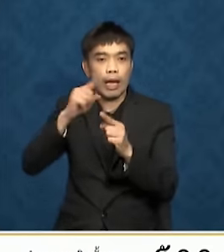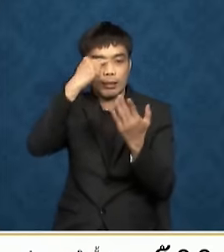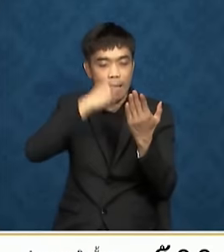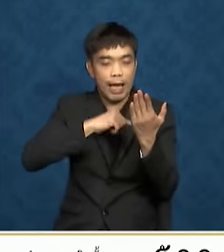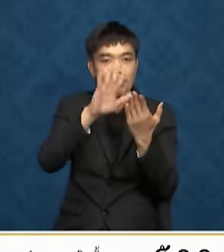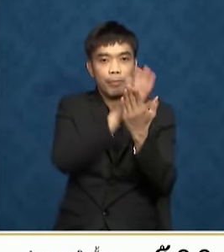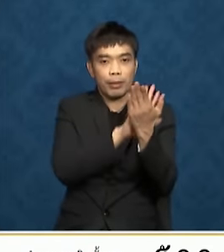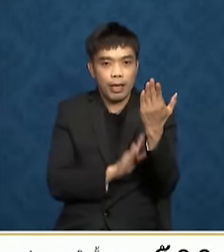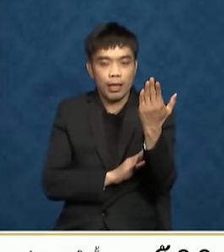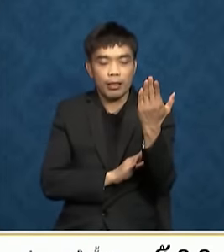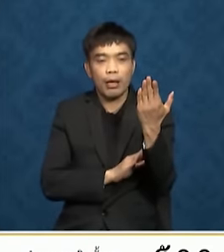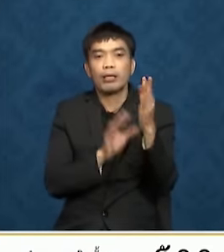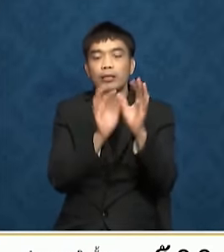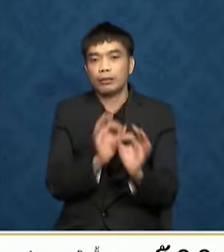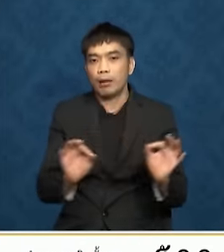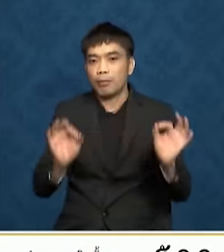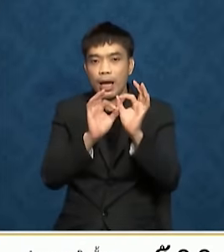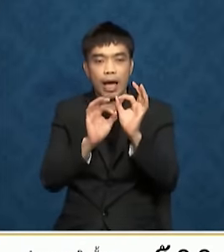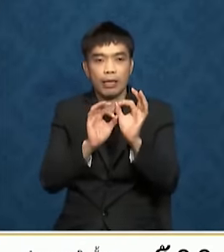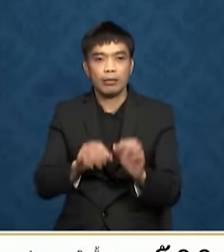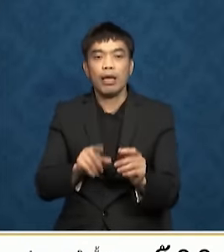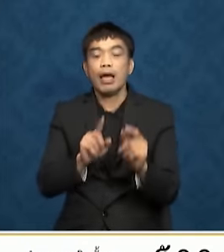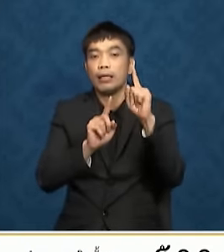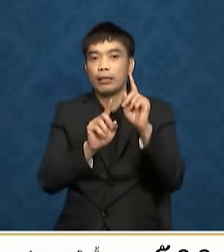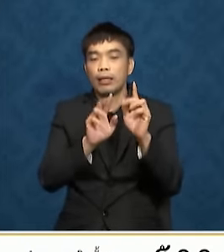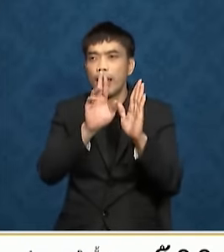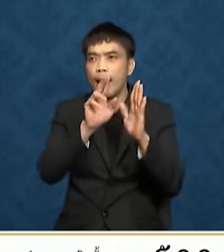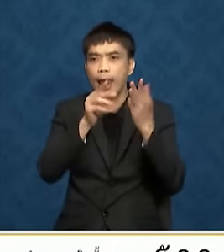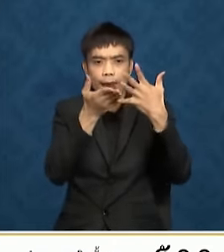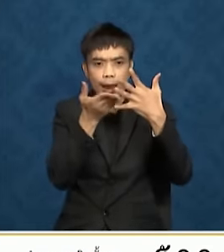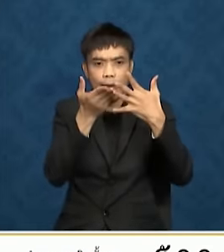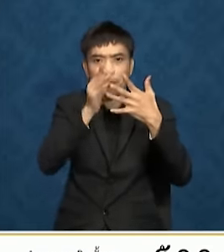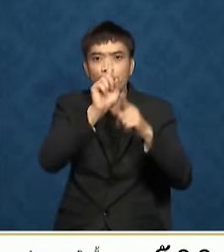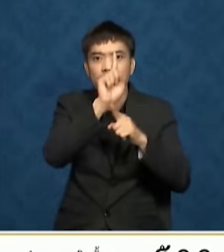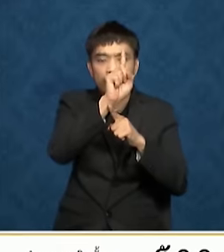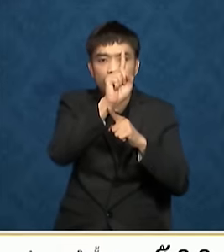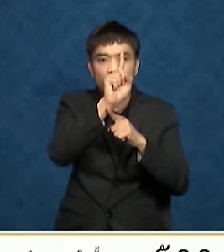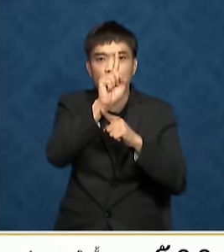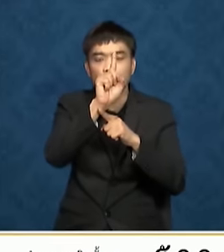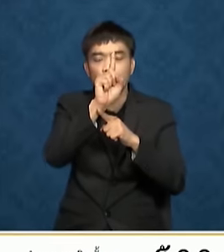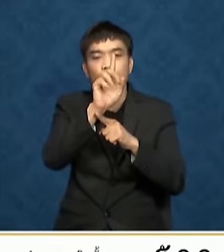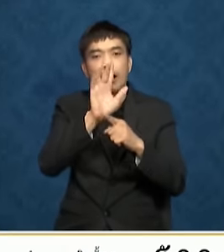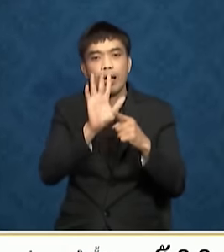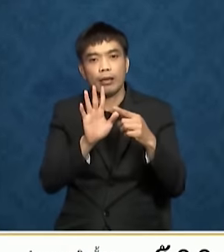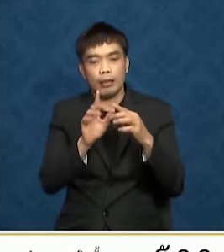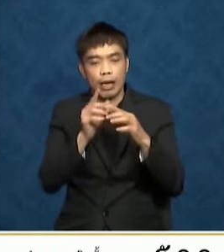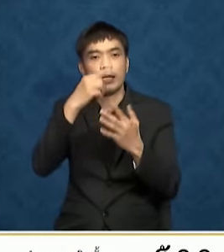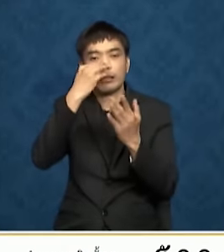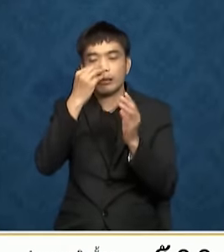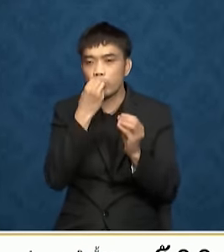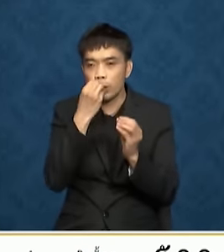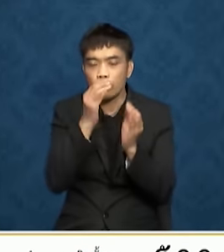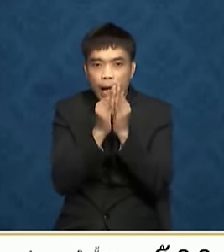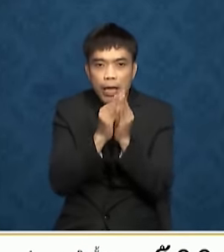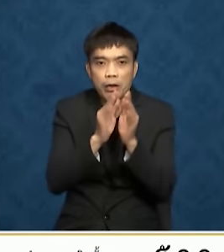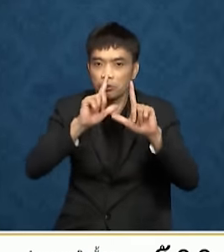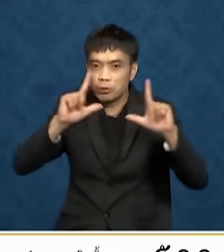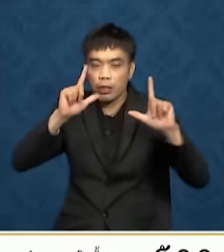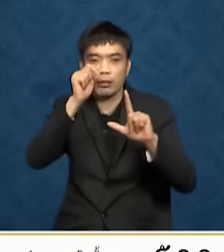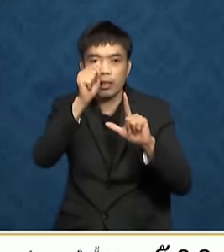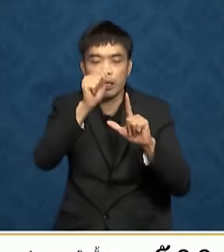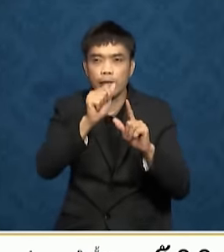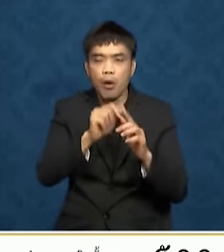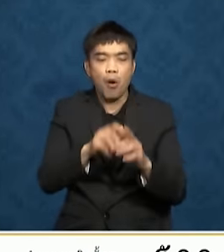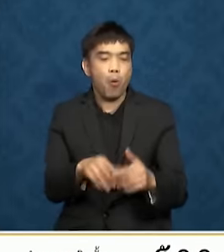ปัญหาหรอกก็เป็นอันดับ 1 1ใน 5กรุงเทพฯก็เป็นเมือง 1ใน 5อาหารไทยก็เป็น 1ใน 5อยู่อันดับ